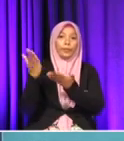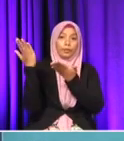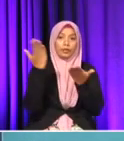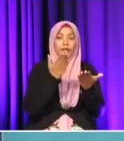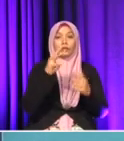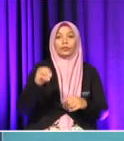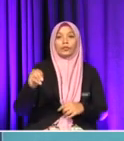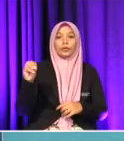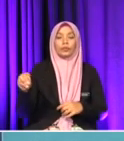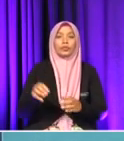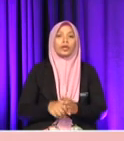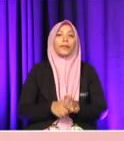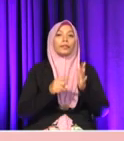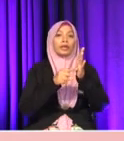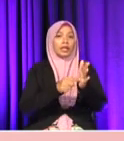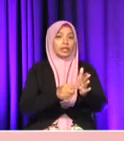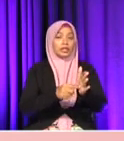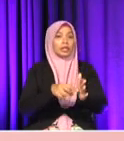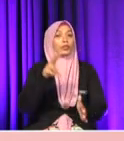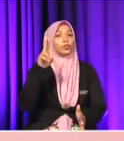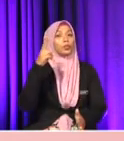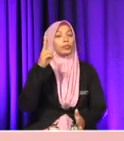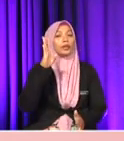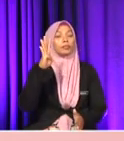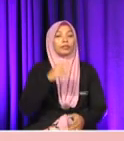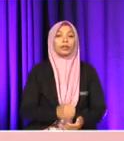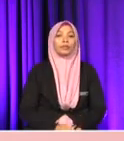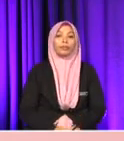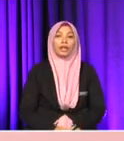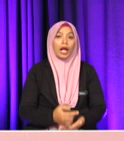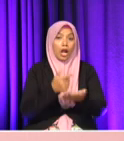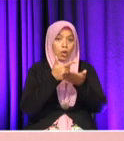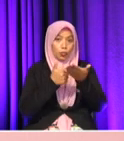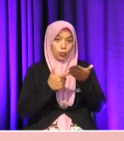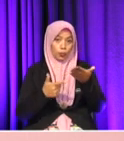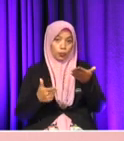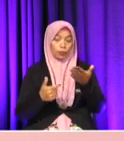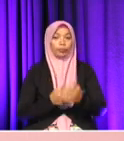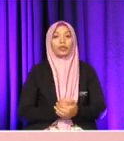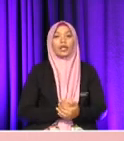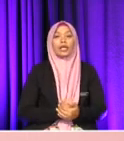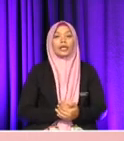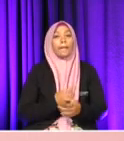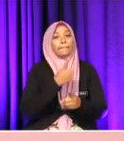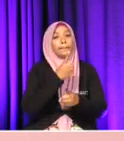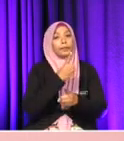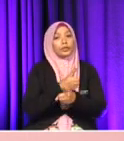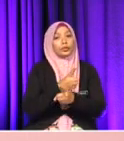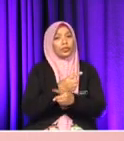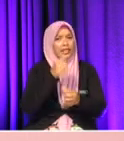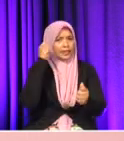berdasarkan raja 12b logo kombinasi kombinasi logo yang sesuai dan menempati